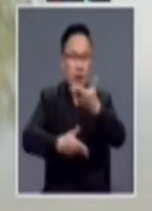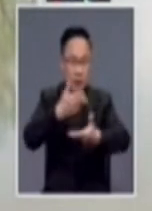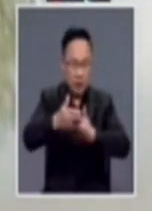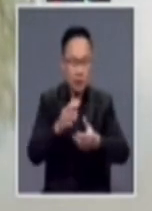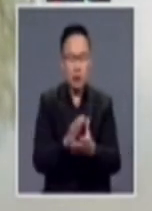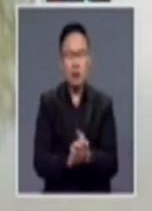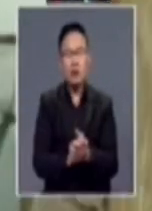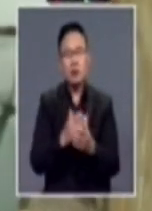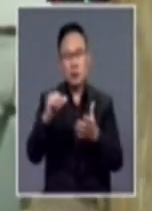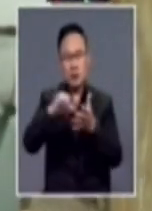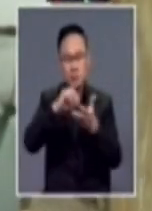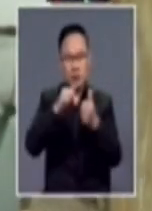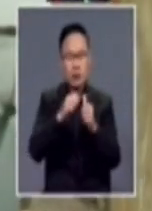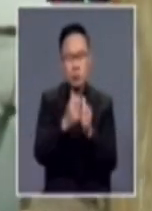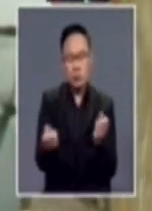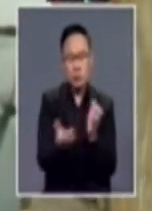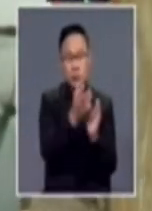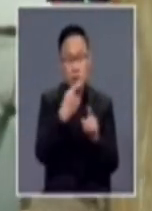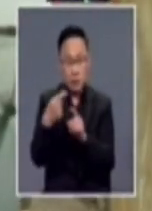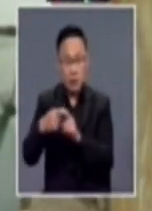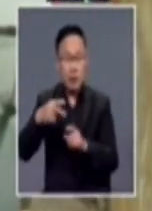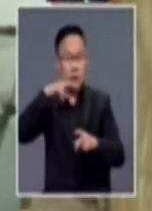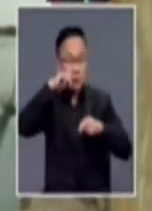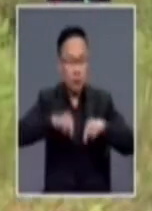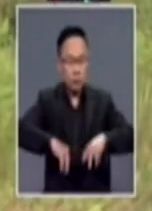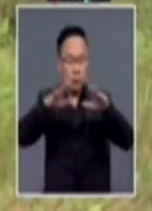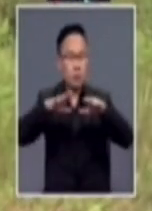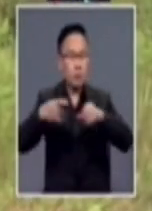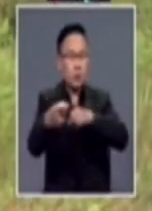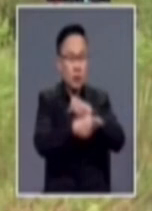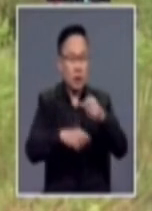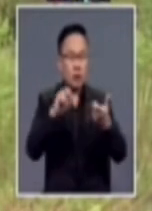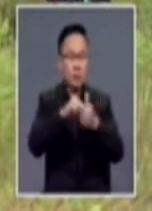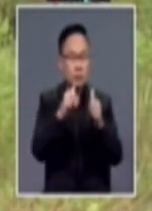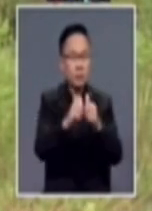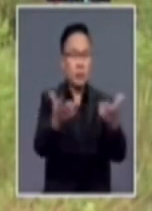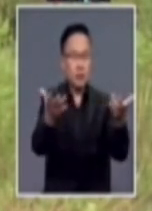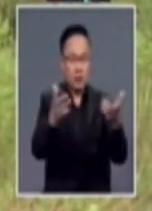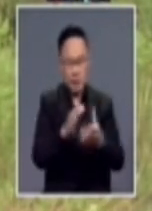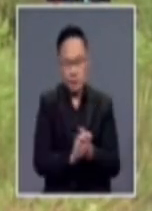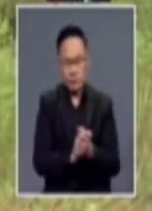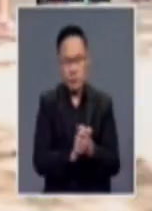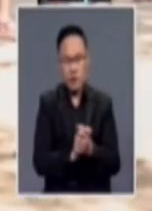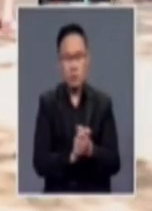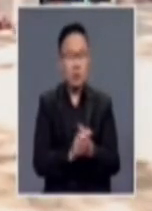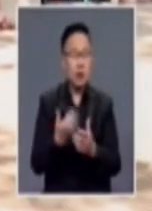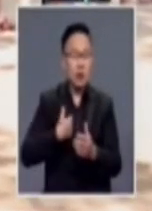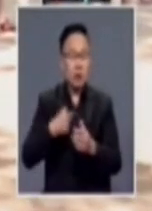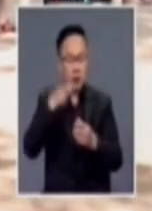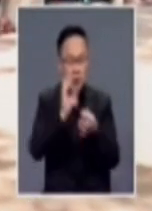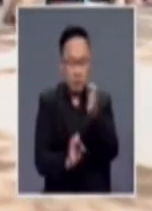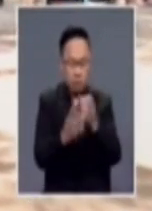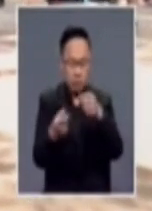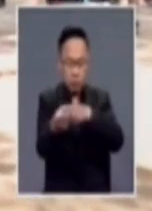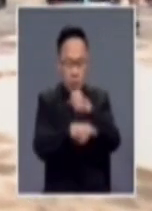ขัดแย้งลดความสูญเสียนะครับน้ำที่เอาไปท่วมนาก็ลดปัญหาการเผาต่อสั่ง นะครับดินได้พักแล้วการเผาเ